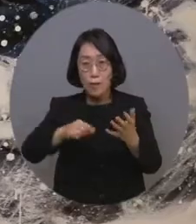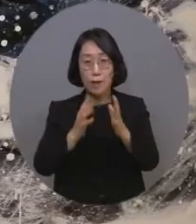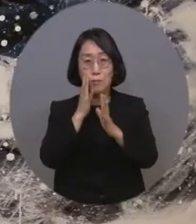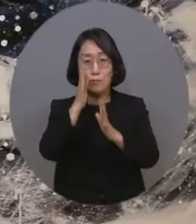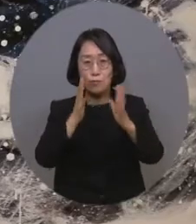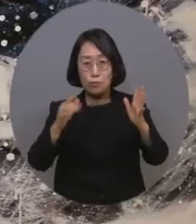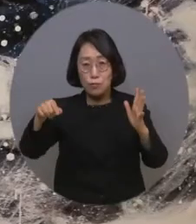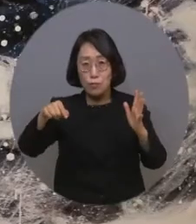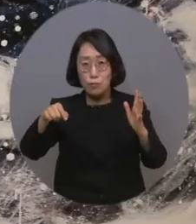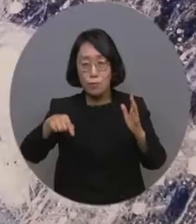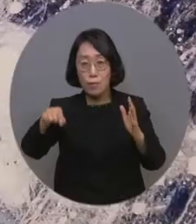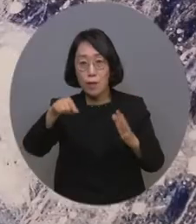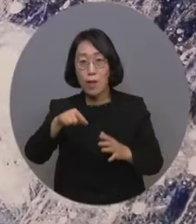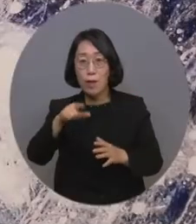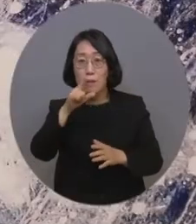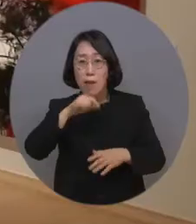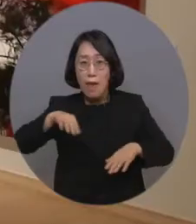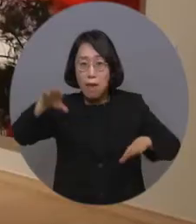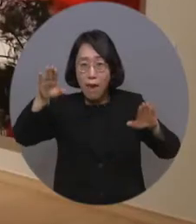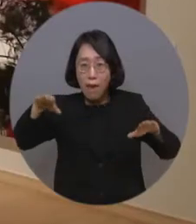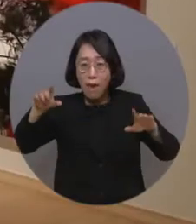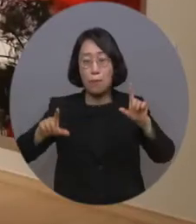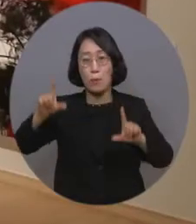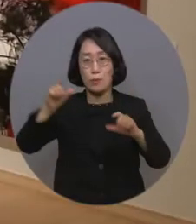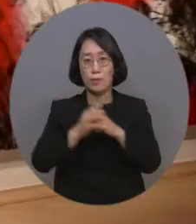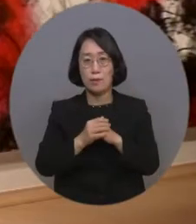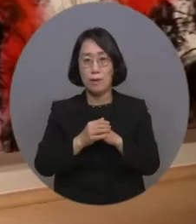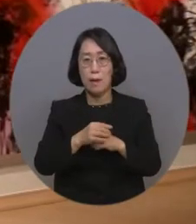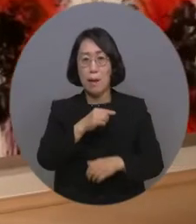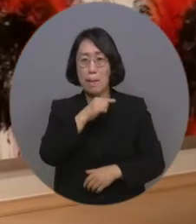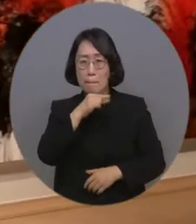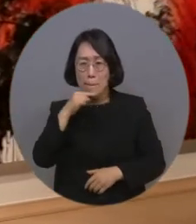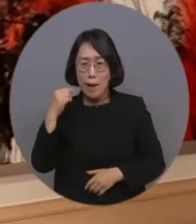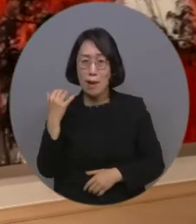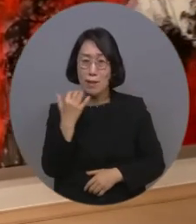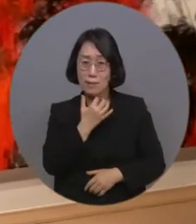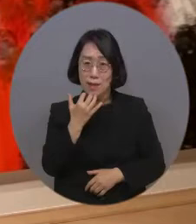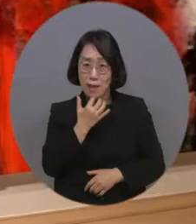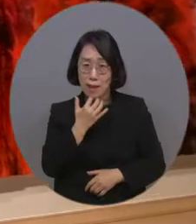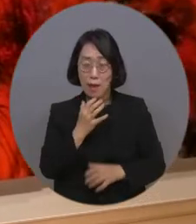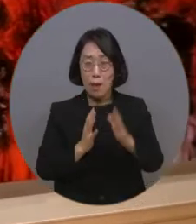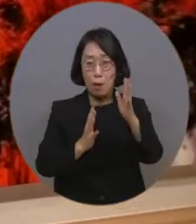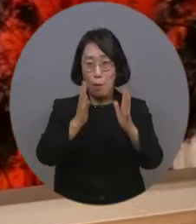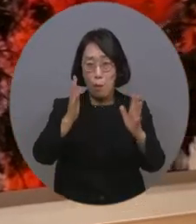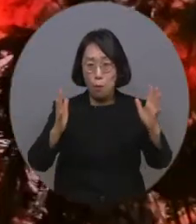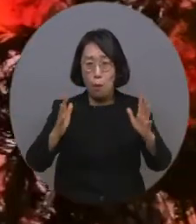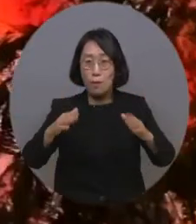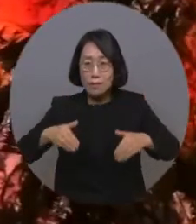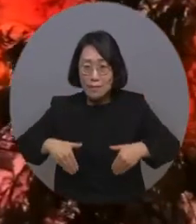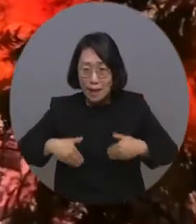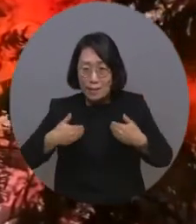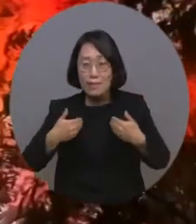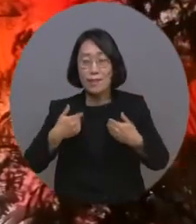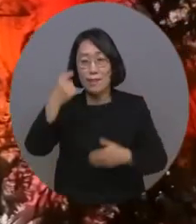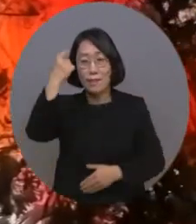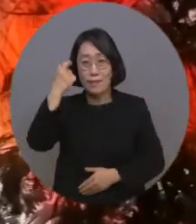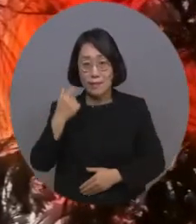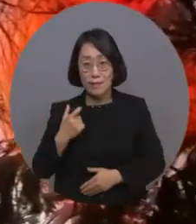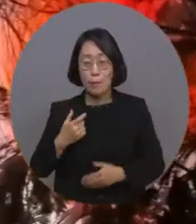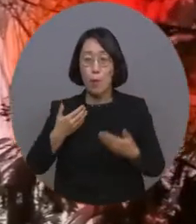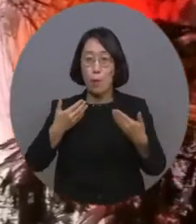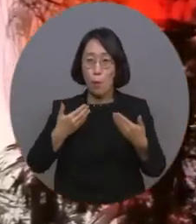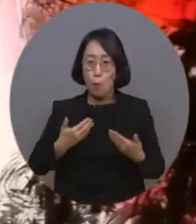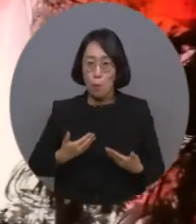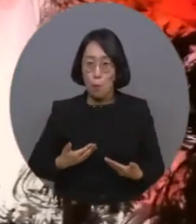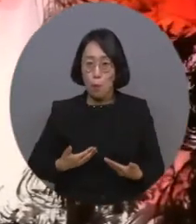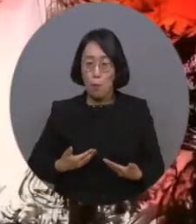자유롭게 날아다니는 흙두루미. 붉은 갈대밭에 눈부시고 포근한 기운이 갈대의 잔잔한 춤